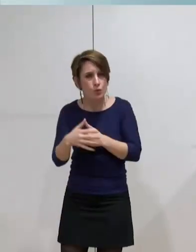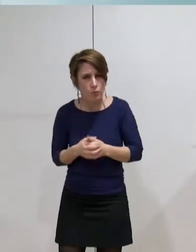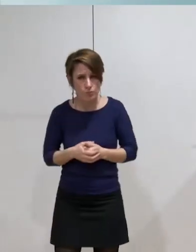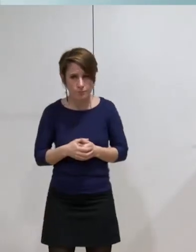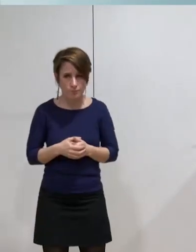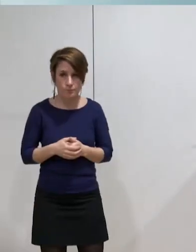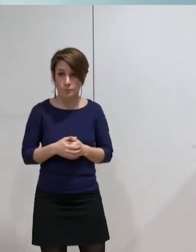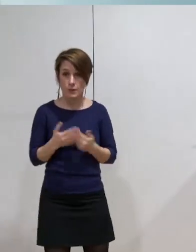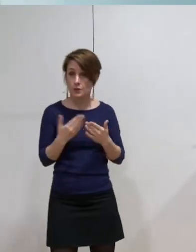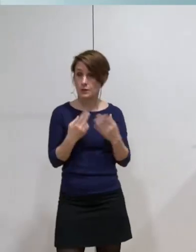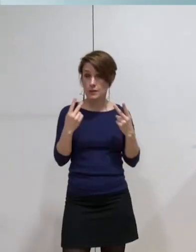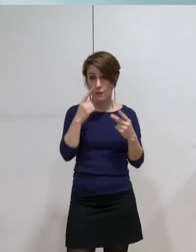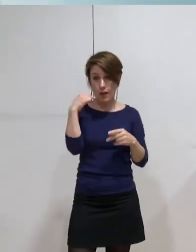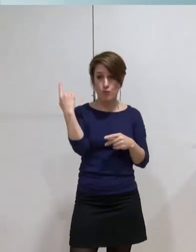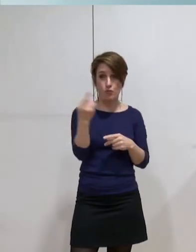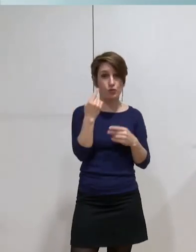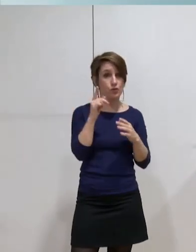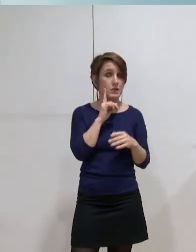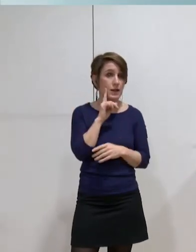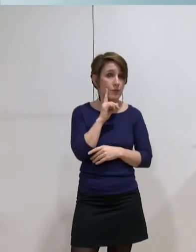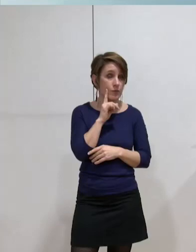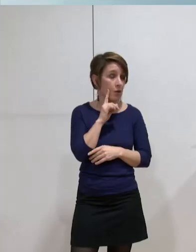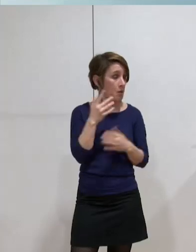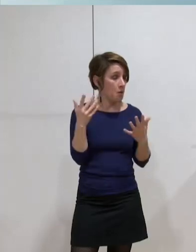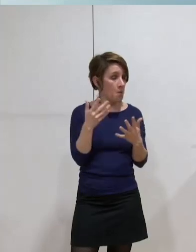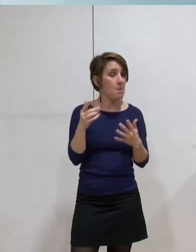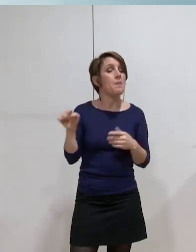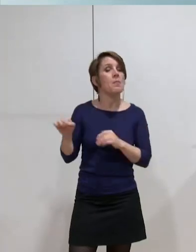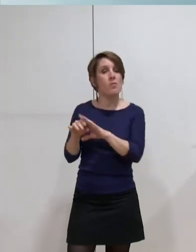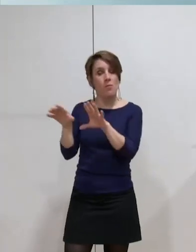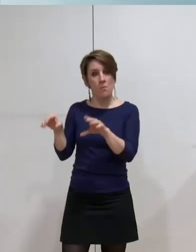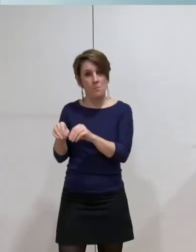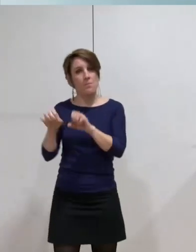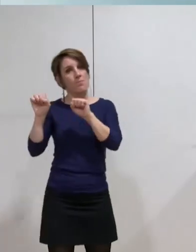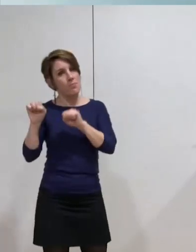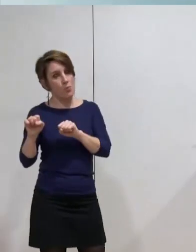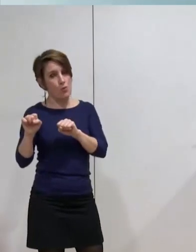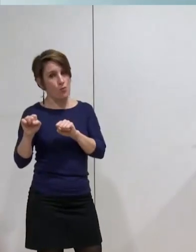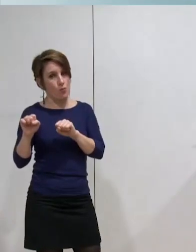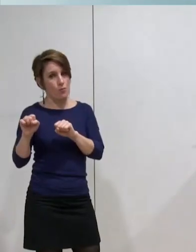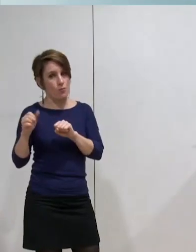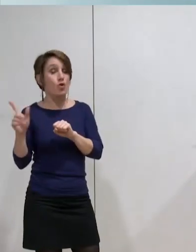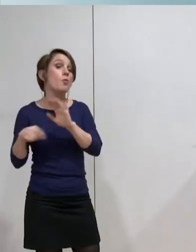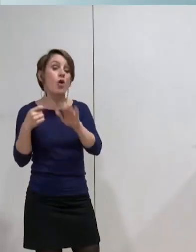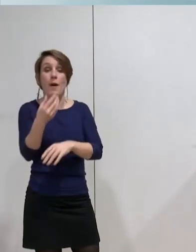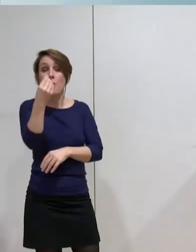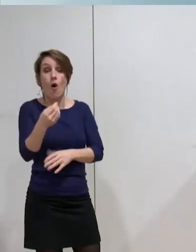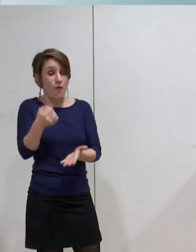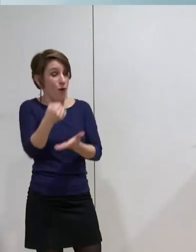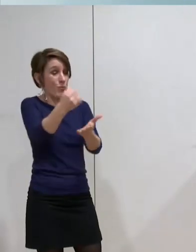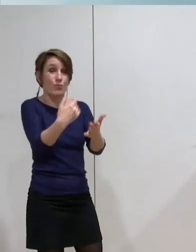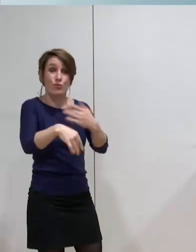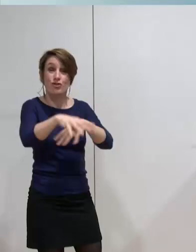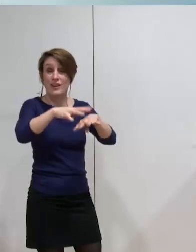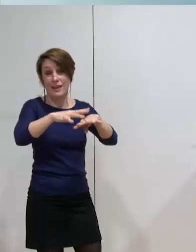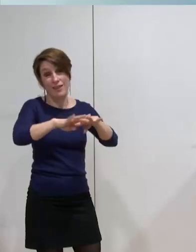les tous les élèves c'est la possibilité pour des familles de ne pas inscrire leurs enfants dans l'école